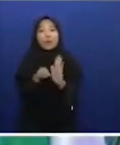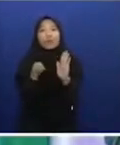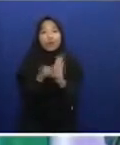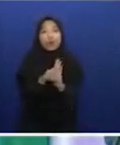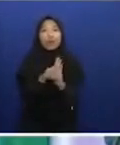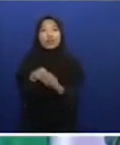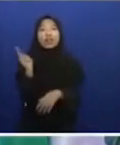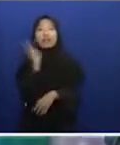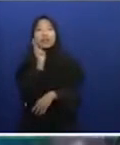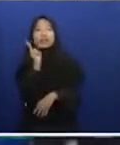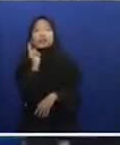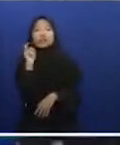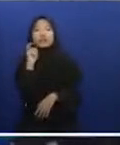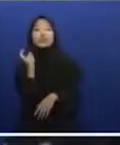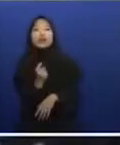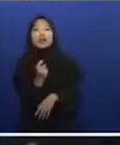pembantu rumah tangga.